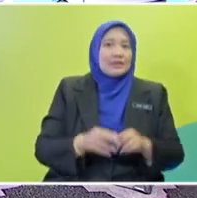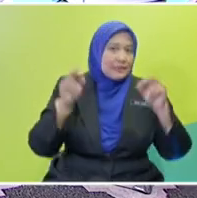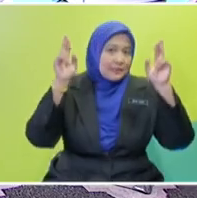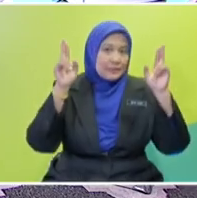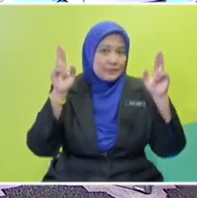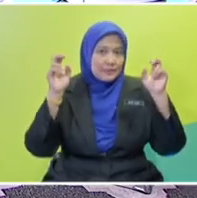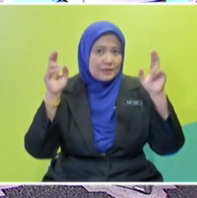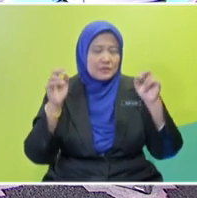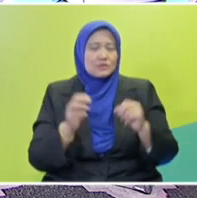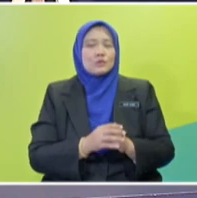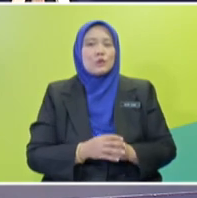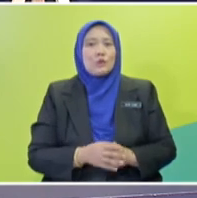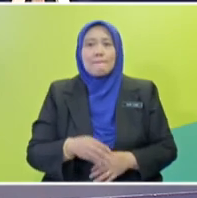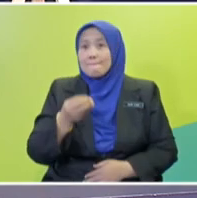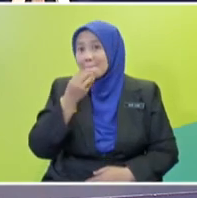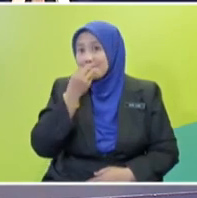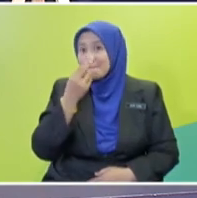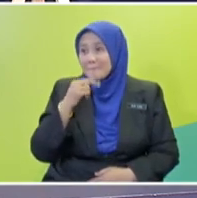dalam bentuk